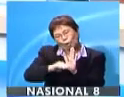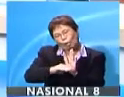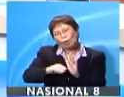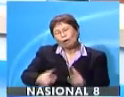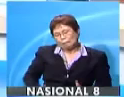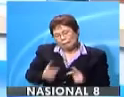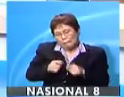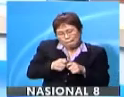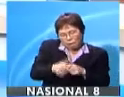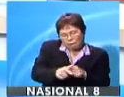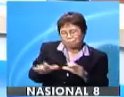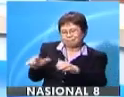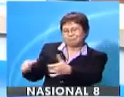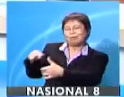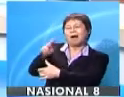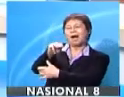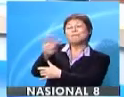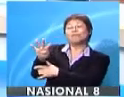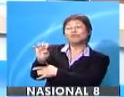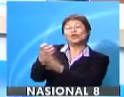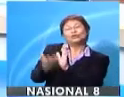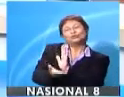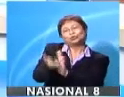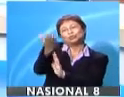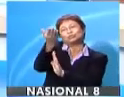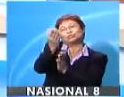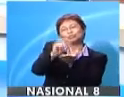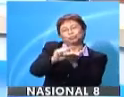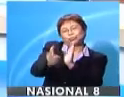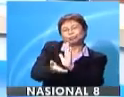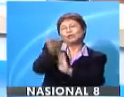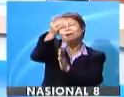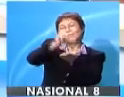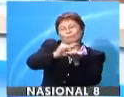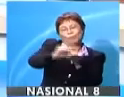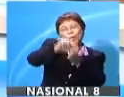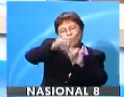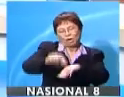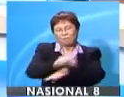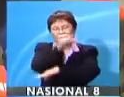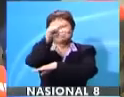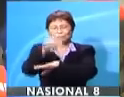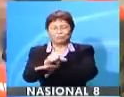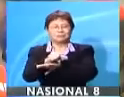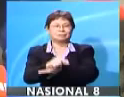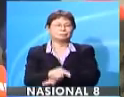hidup golongan tersebut sekaligus meningkatkan pendapatan boleh guna.